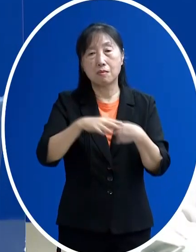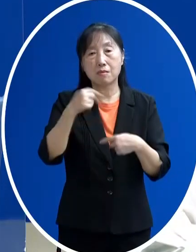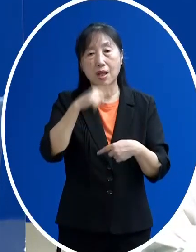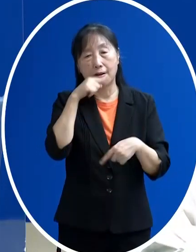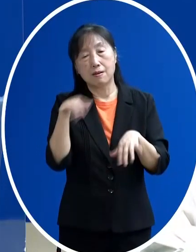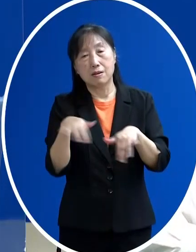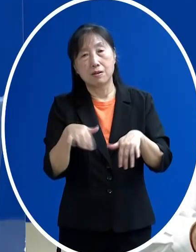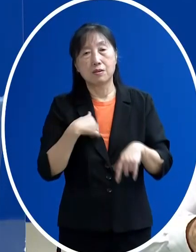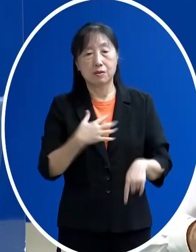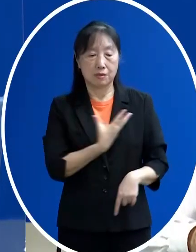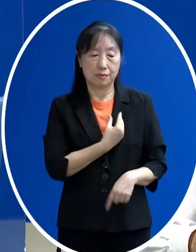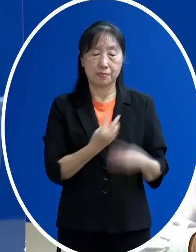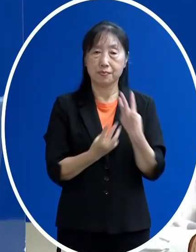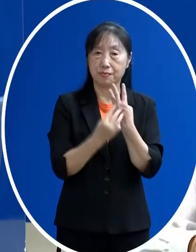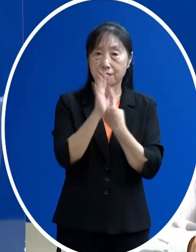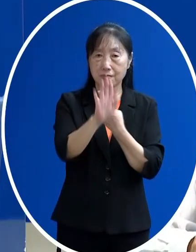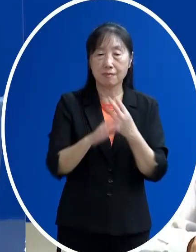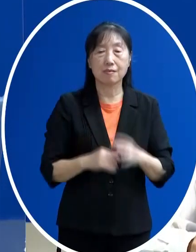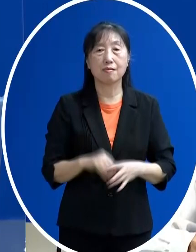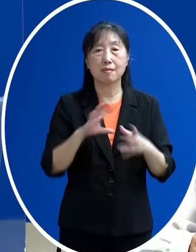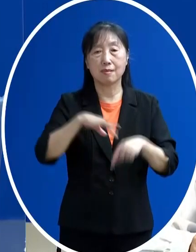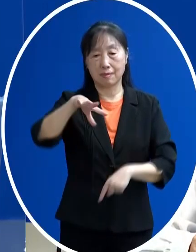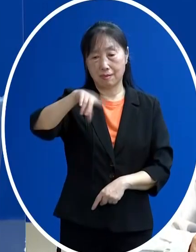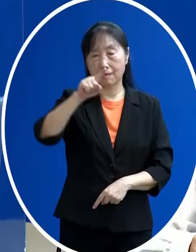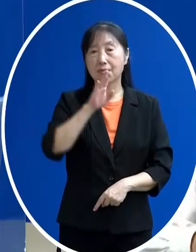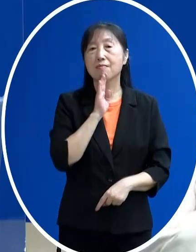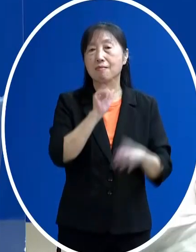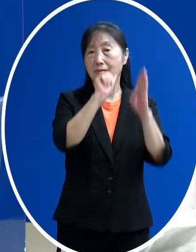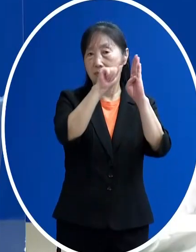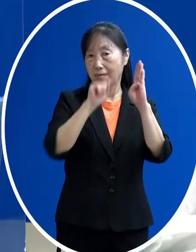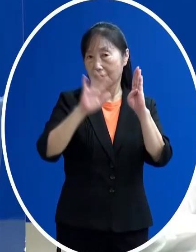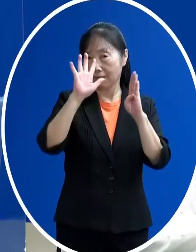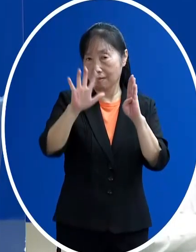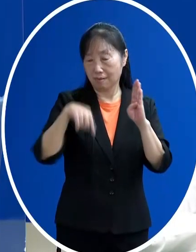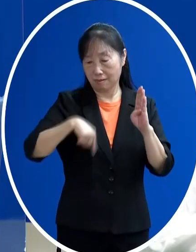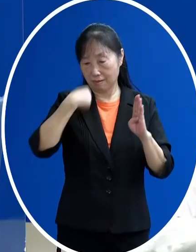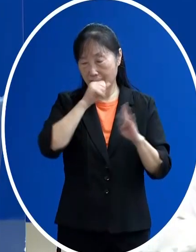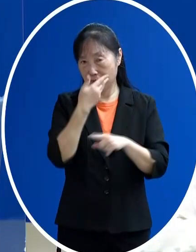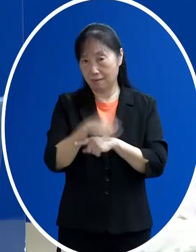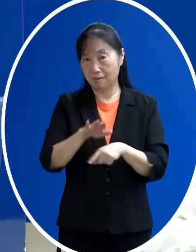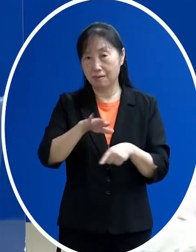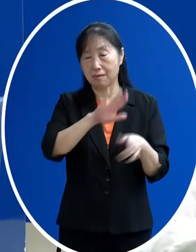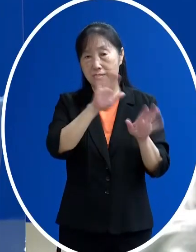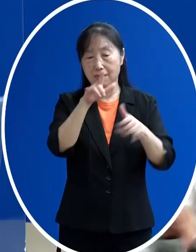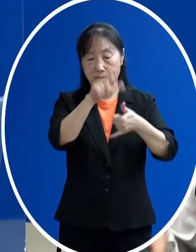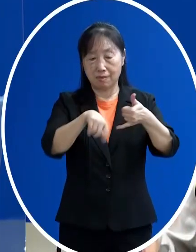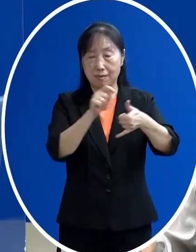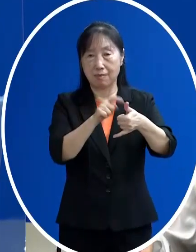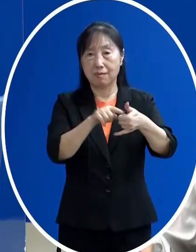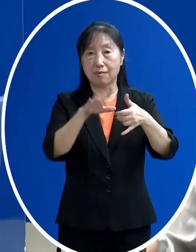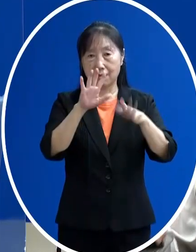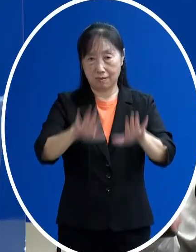和新冠肺炎哦，这是我们首例的这个 BA.5 本土死亡的个案，跟大家做一个